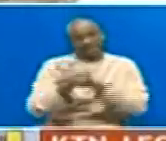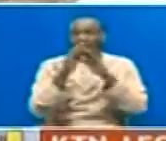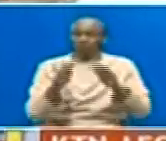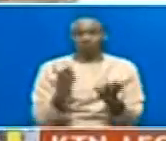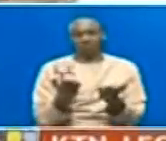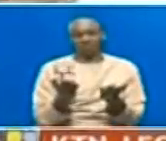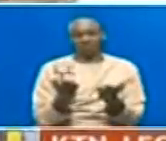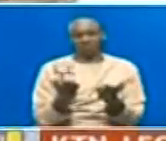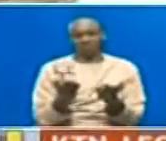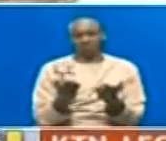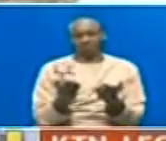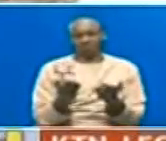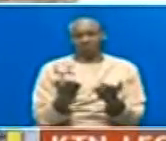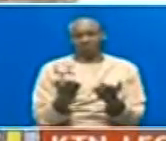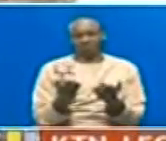iko nyumbani.